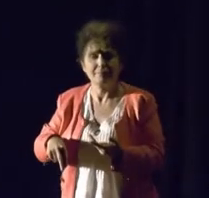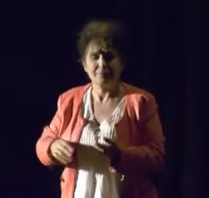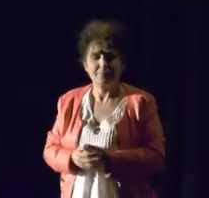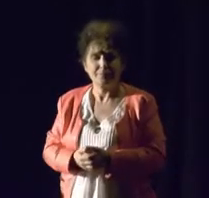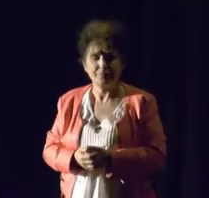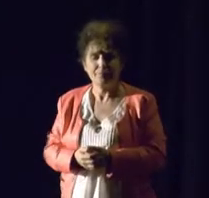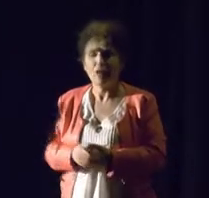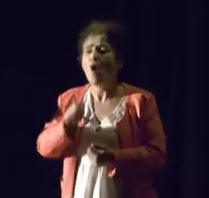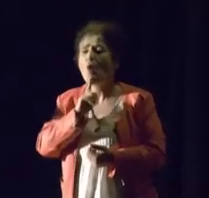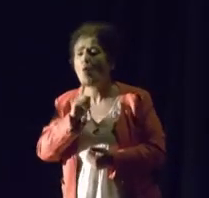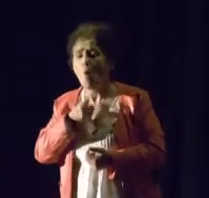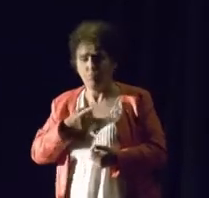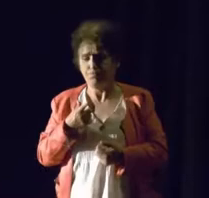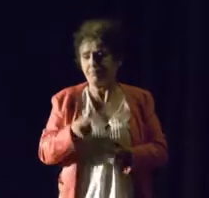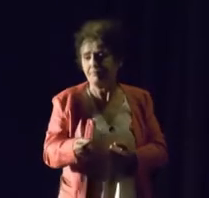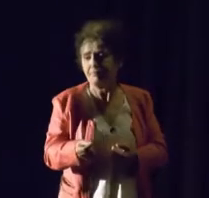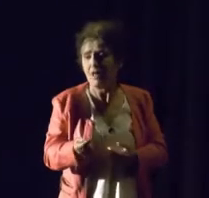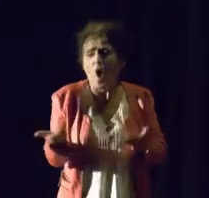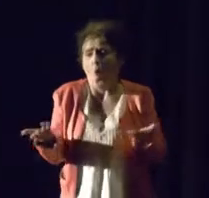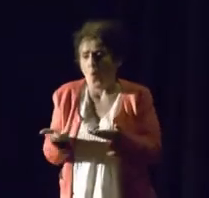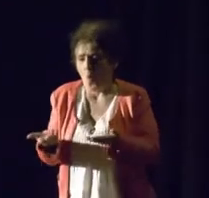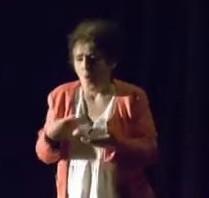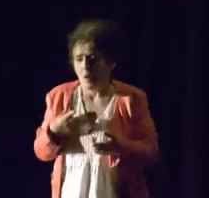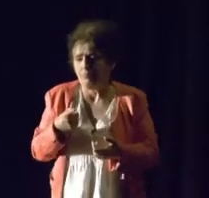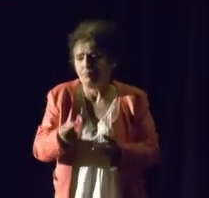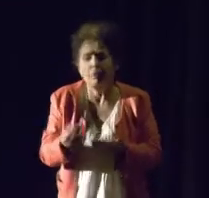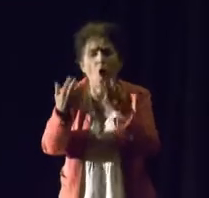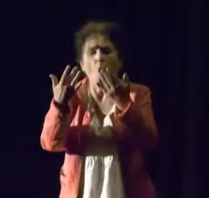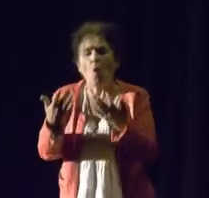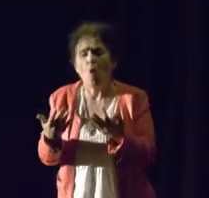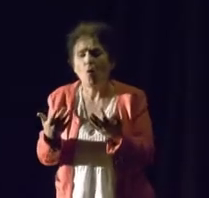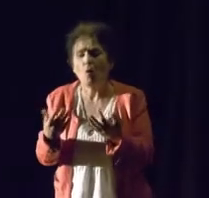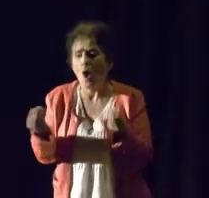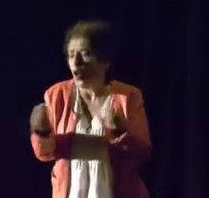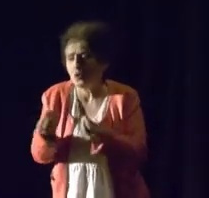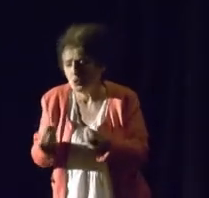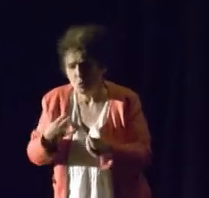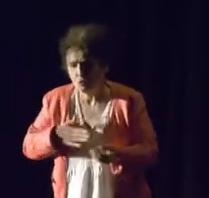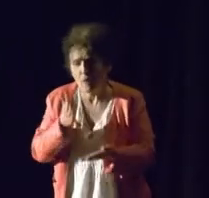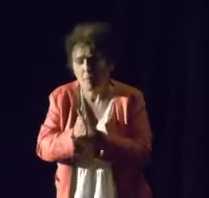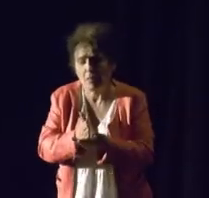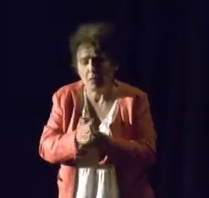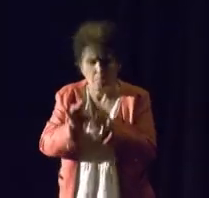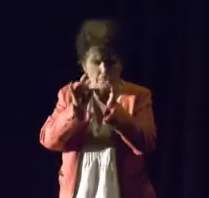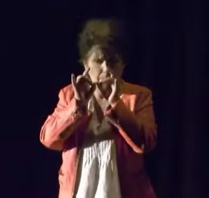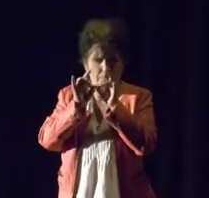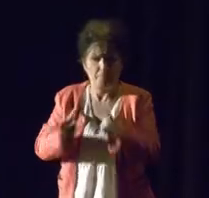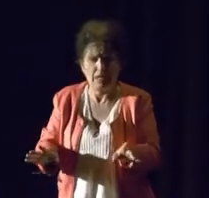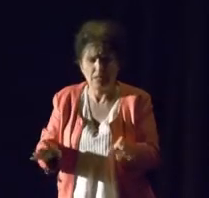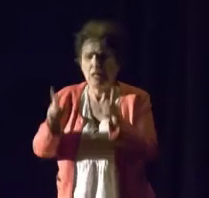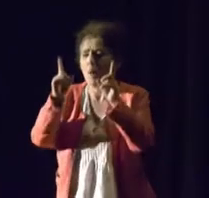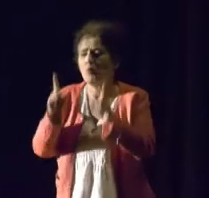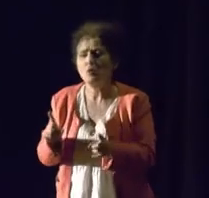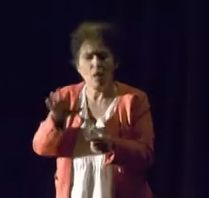бираат со кого ќе бидат, кога ќе бидат, колку ќе бидат, зошто ќе бидат. Без постоењето